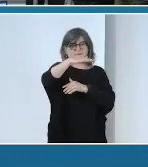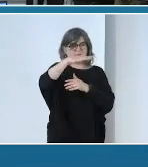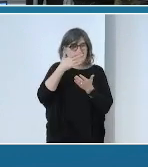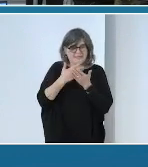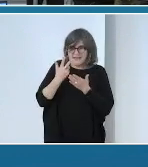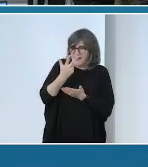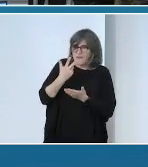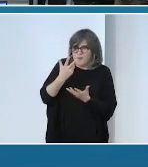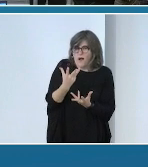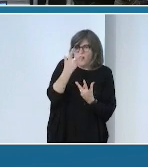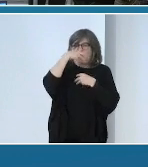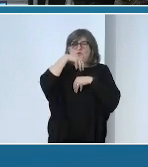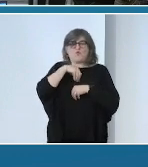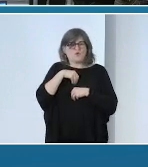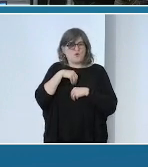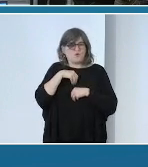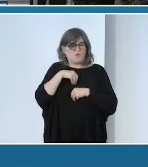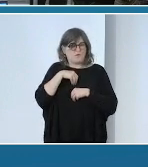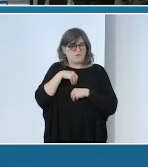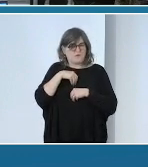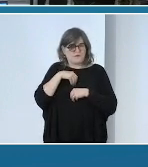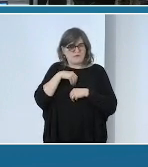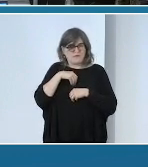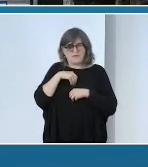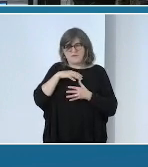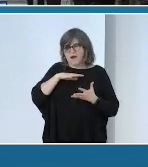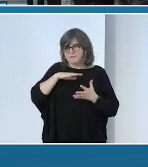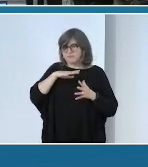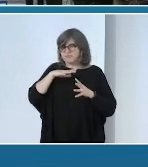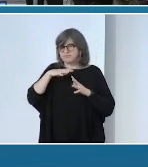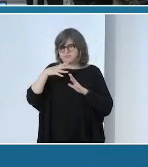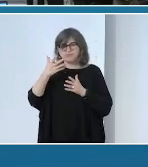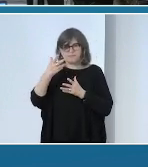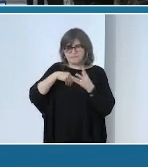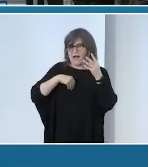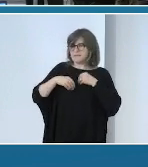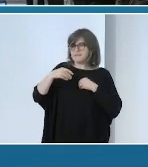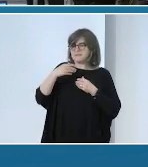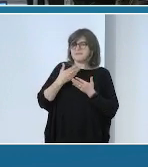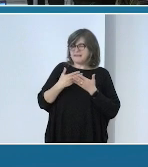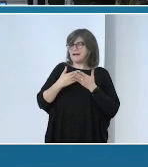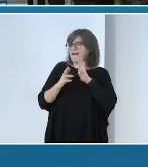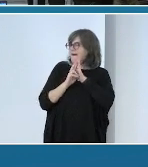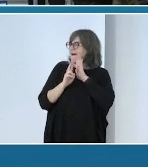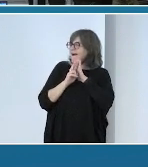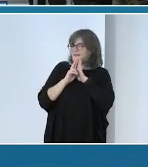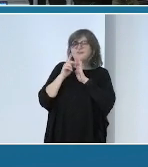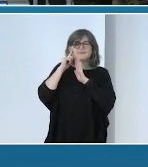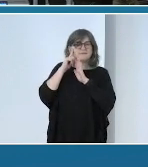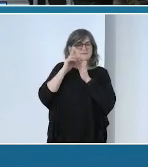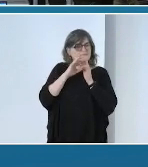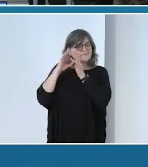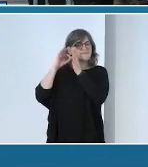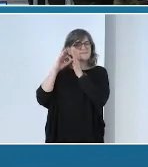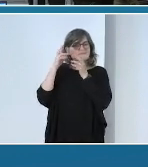change en permanence. Grâce à tout ça, ces influences vestibulaires vont